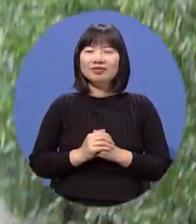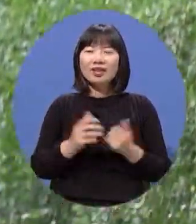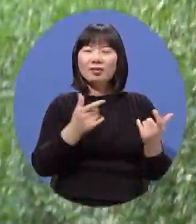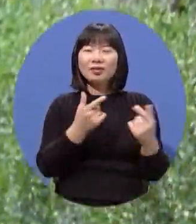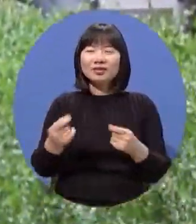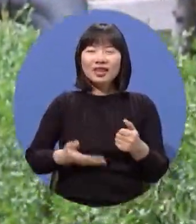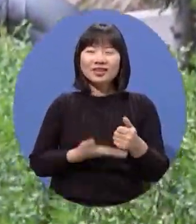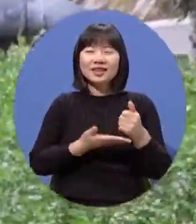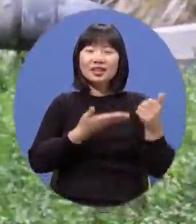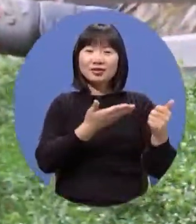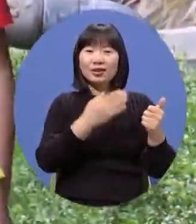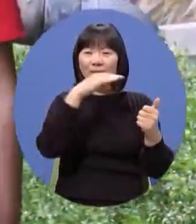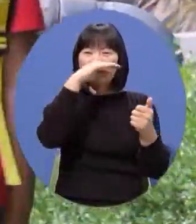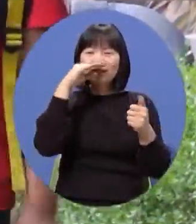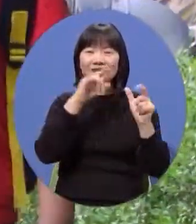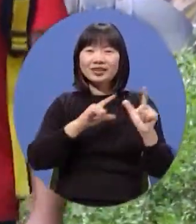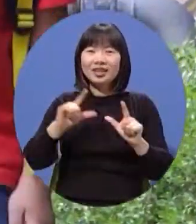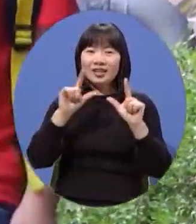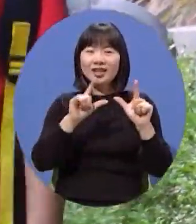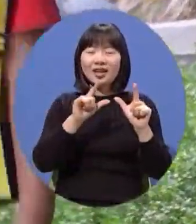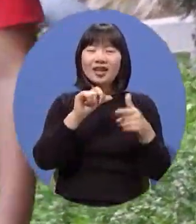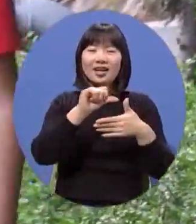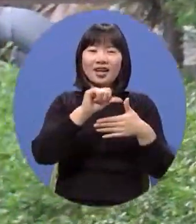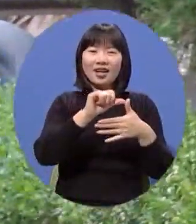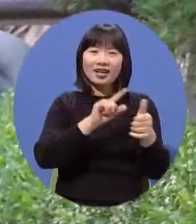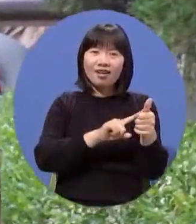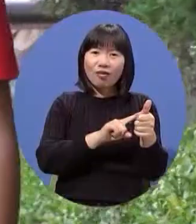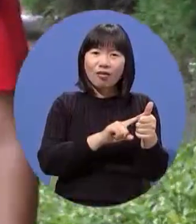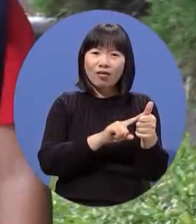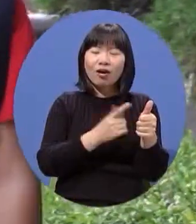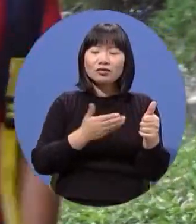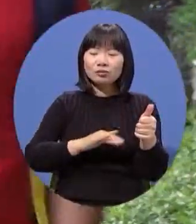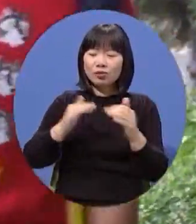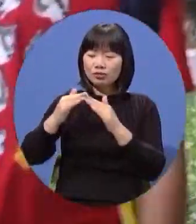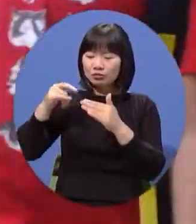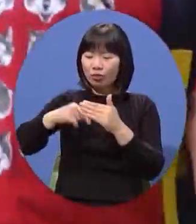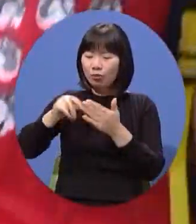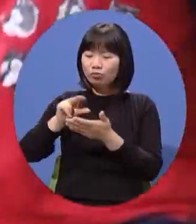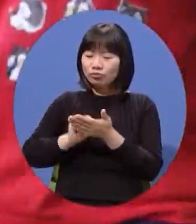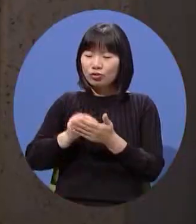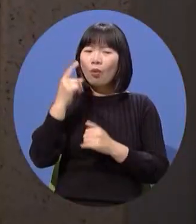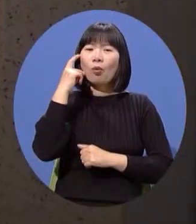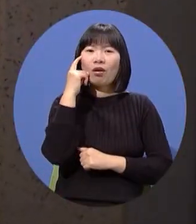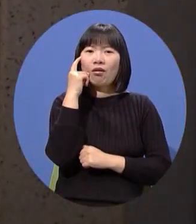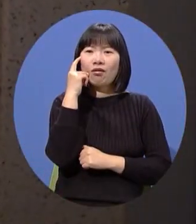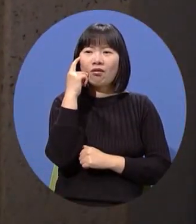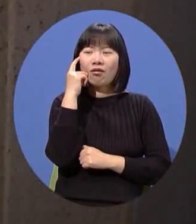모두가 칭찬하는 바른 생활 아이 현구. 도대체 무슨 문제가 있는 걸까요?